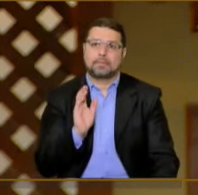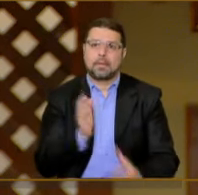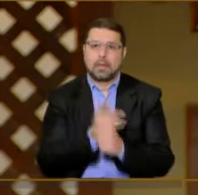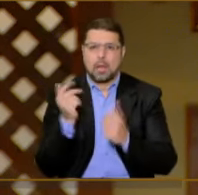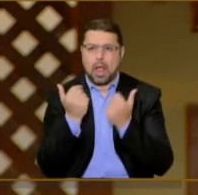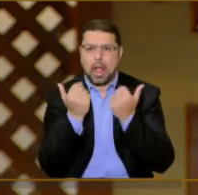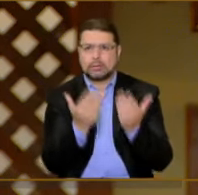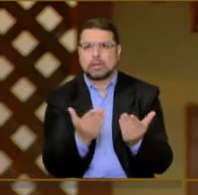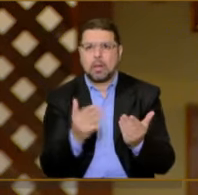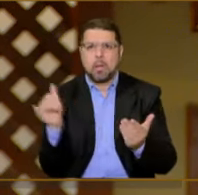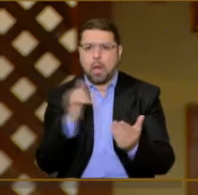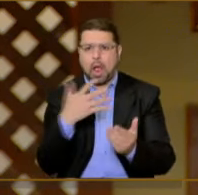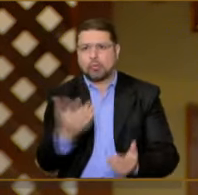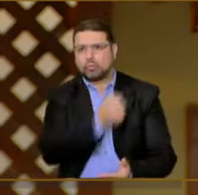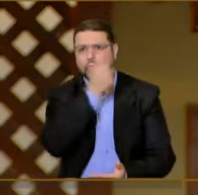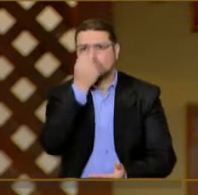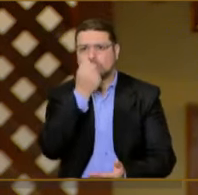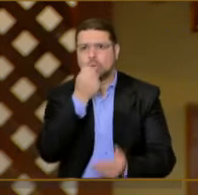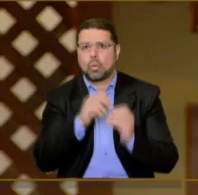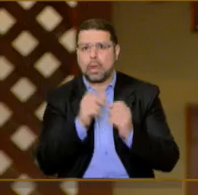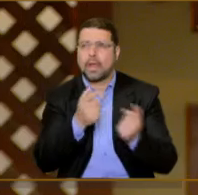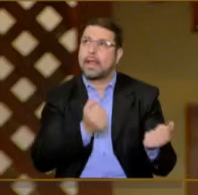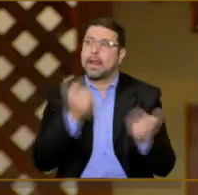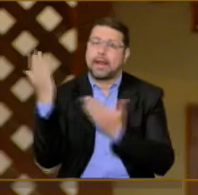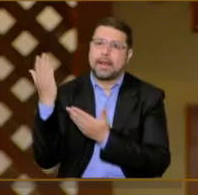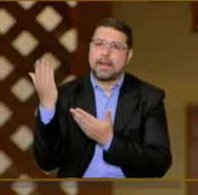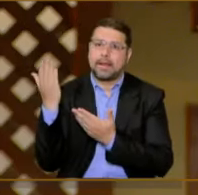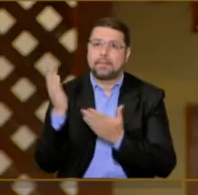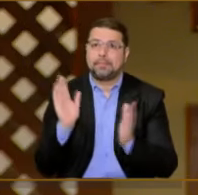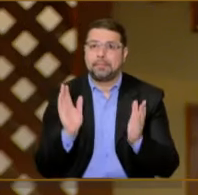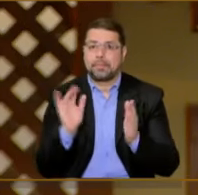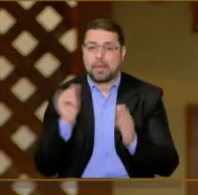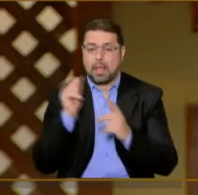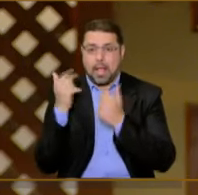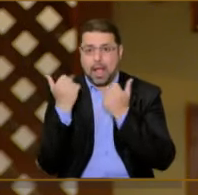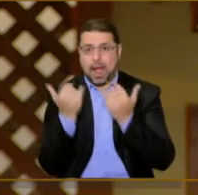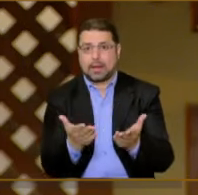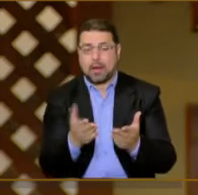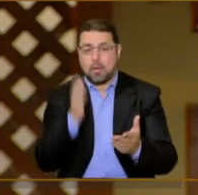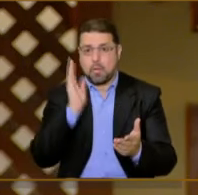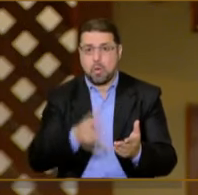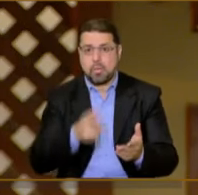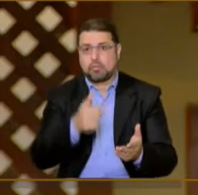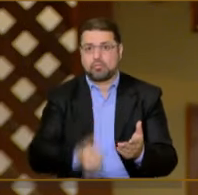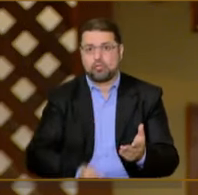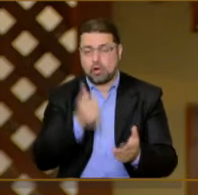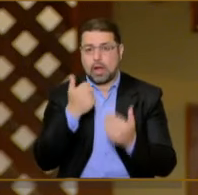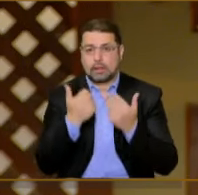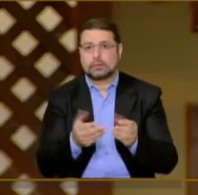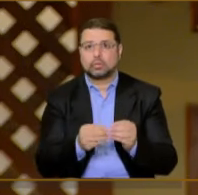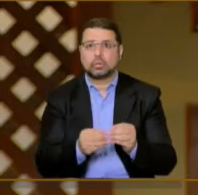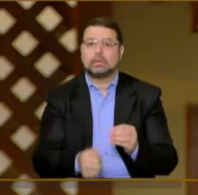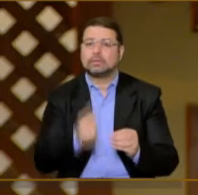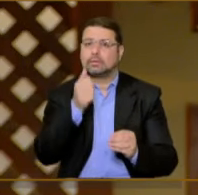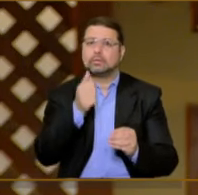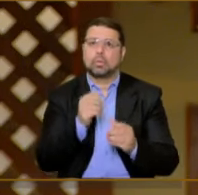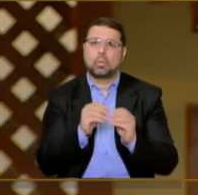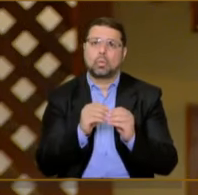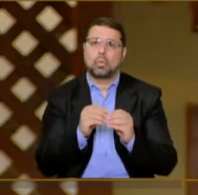عطيه ممكن تحصل عليها وهي الجنه افضل منحه من ممكن انك تمنح اياها